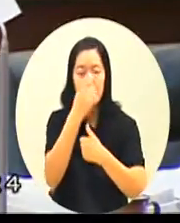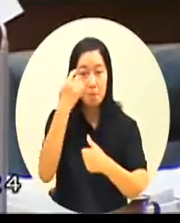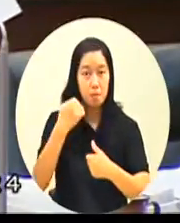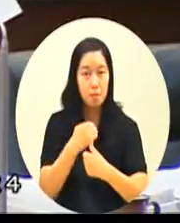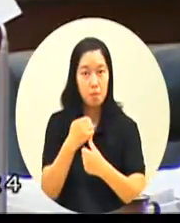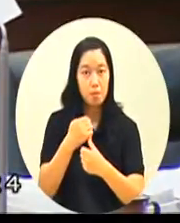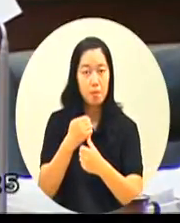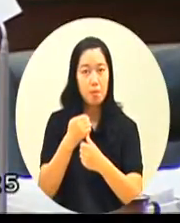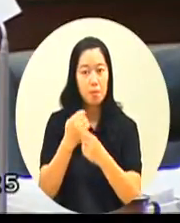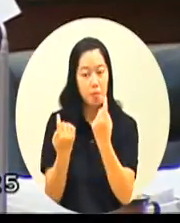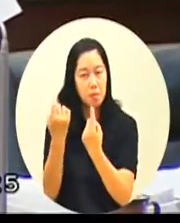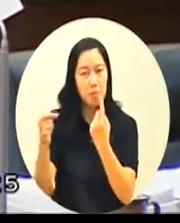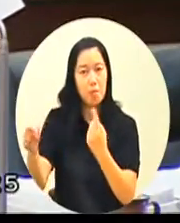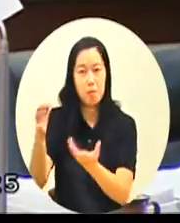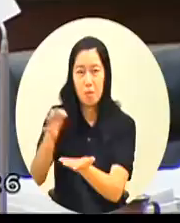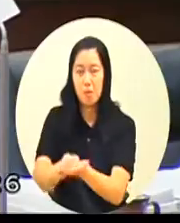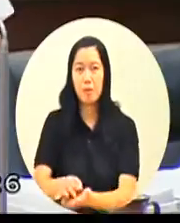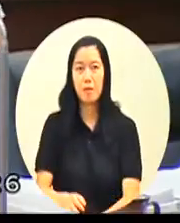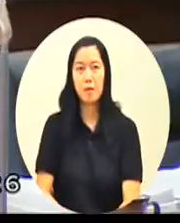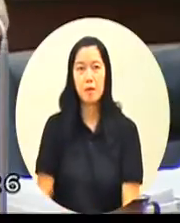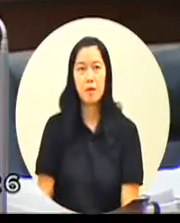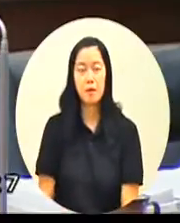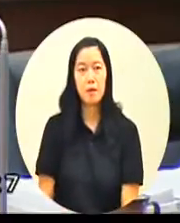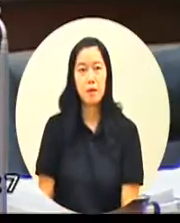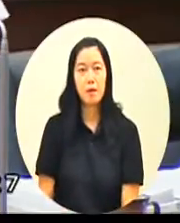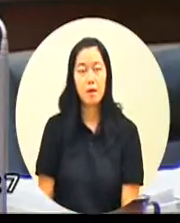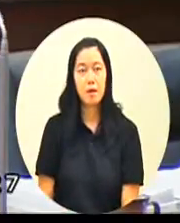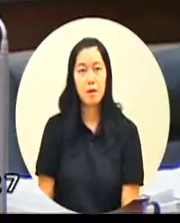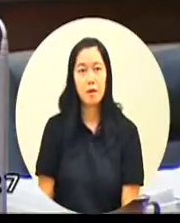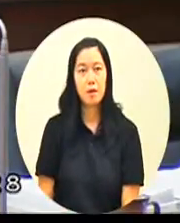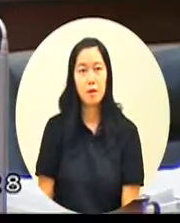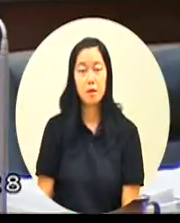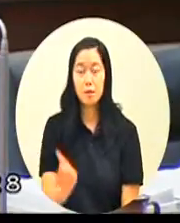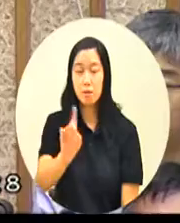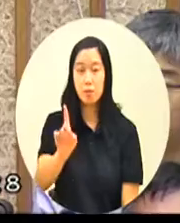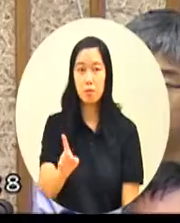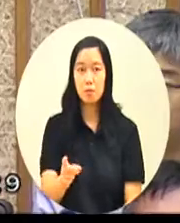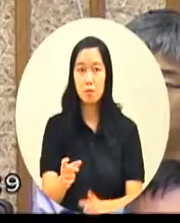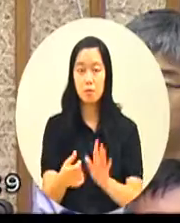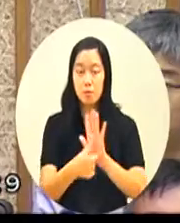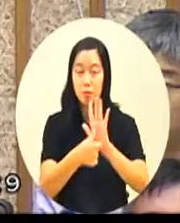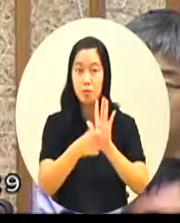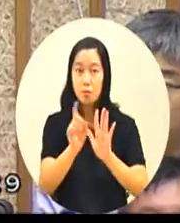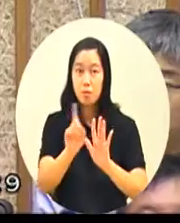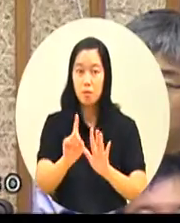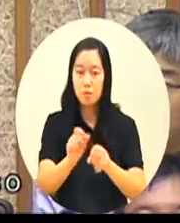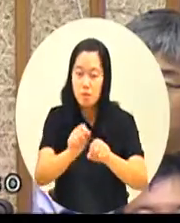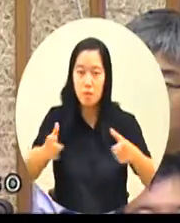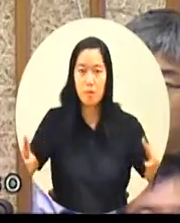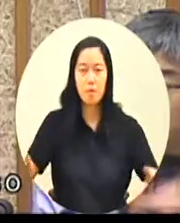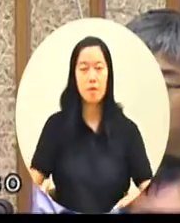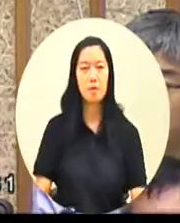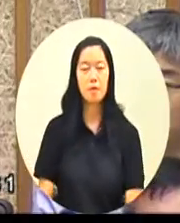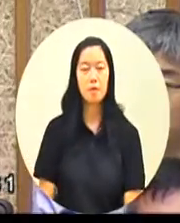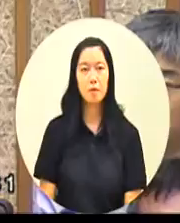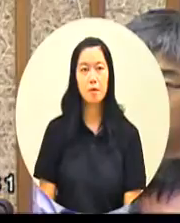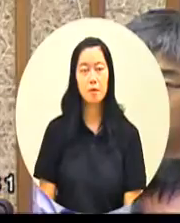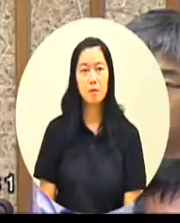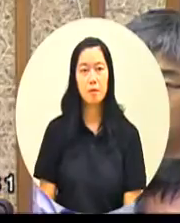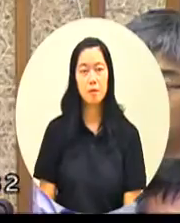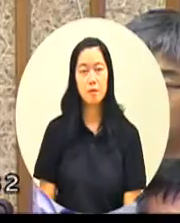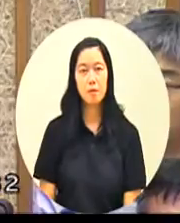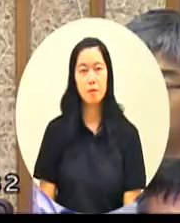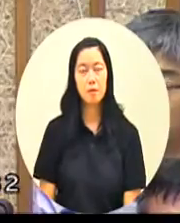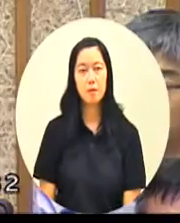宜， 威士忌 那是哪一个品牌？ 这个威士忌有很多品牌啦，这个 当然很多品牌，我比较好奇、啊。 不是我